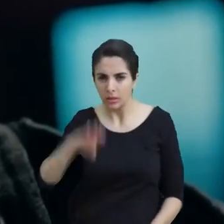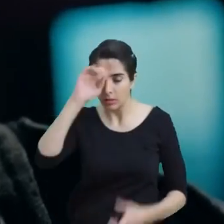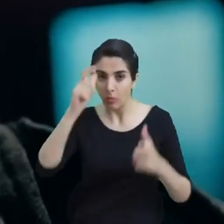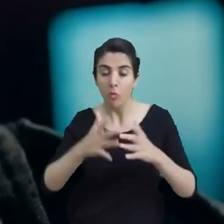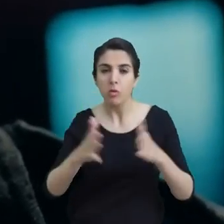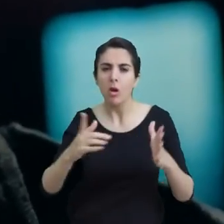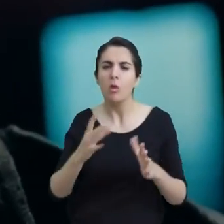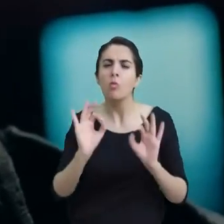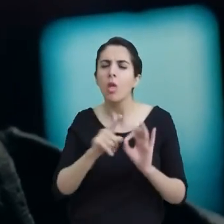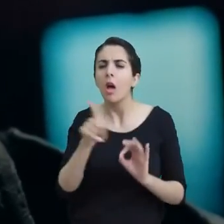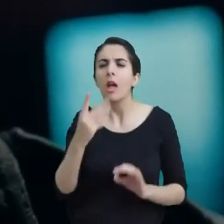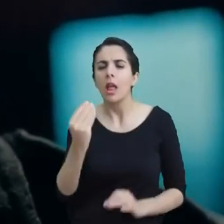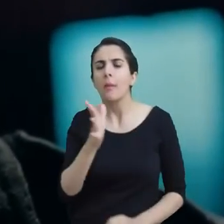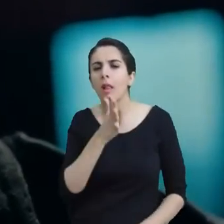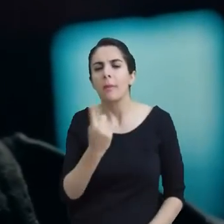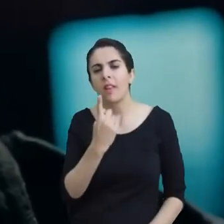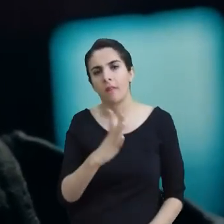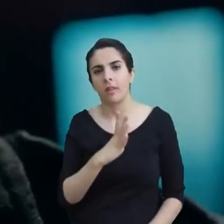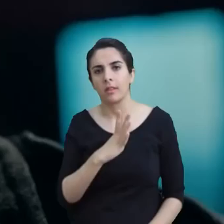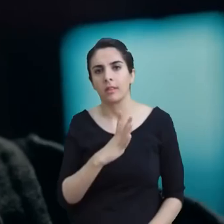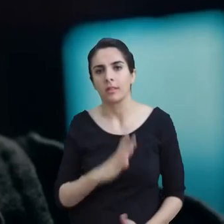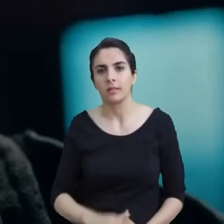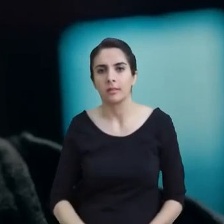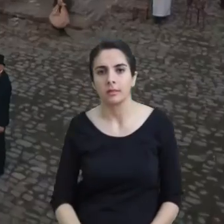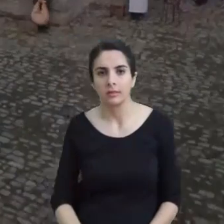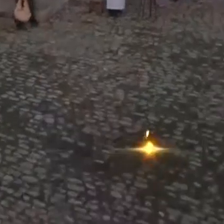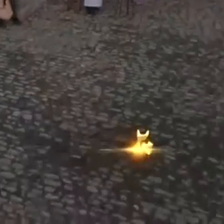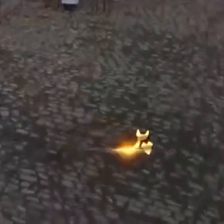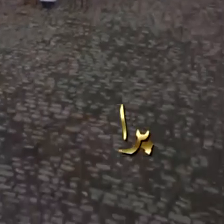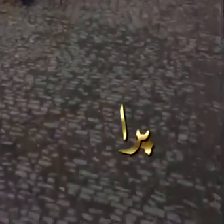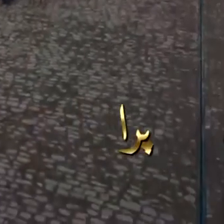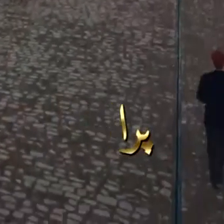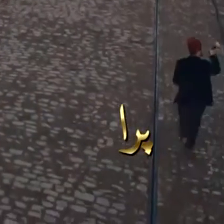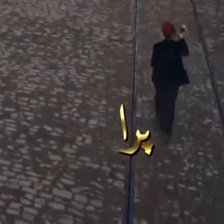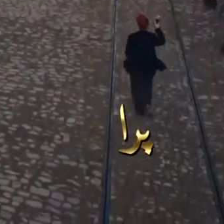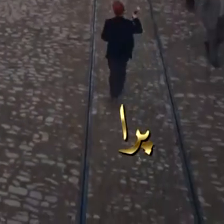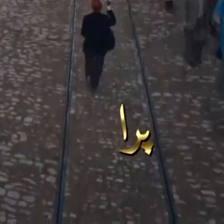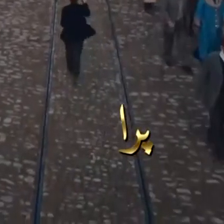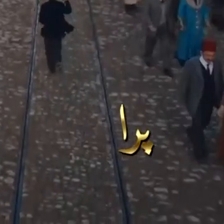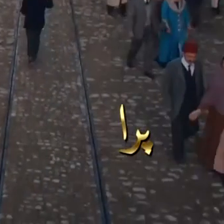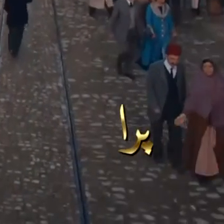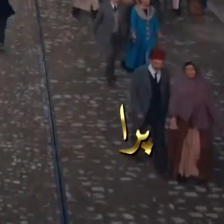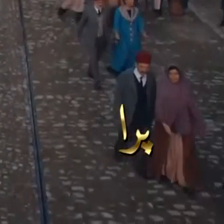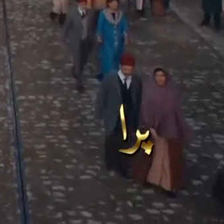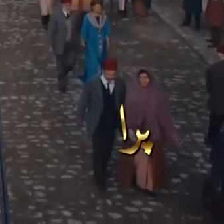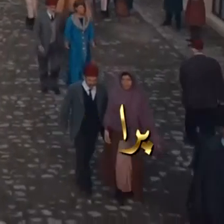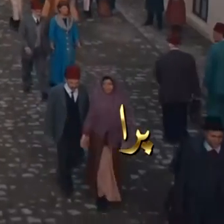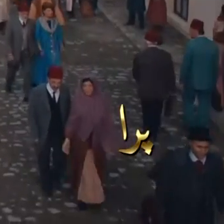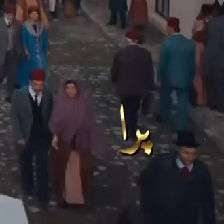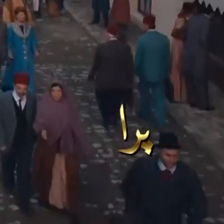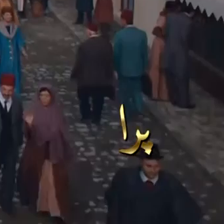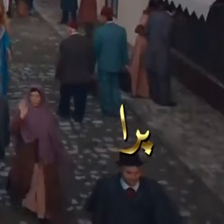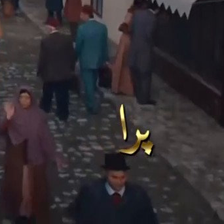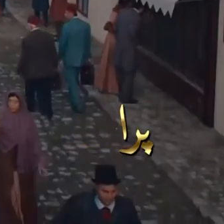Koca İstanbul'da bunu mutlaka bilen biri vardır. Sabah vakti. Pera yazdı. Elinde çanla önden koşan